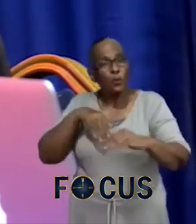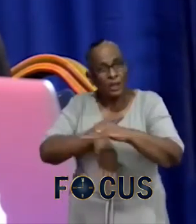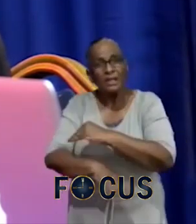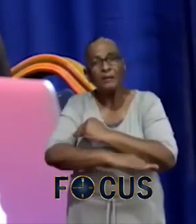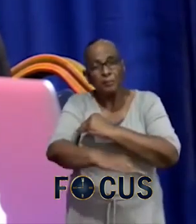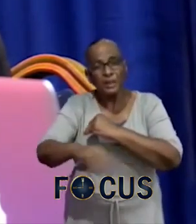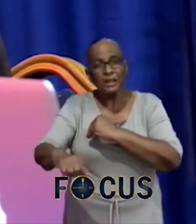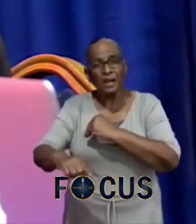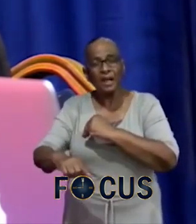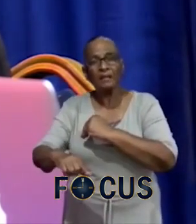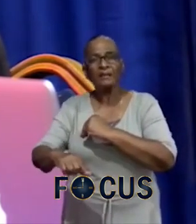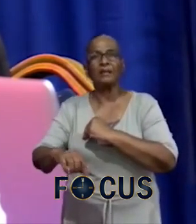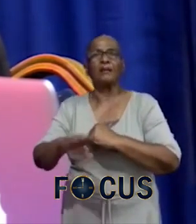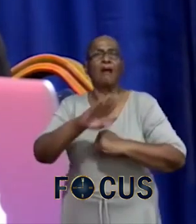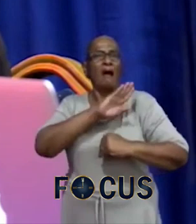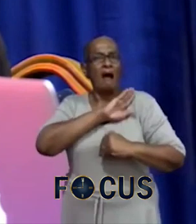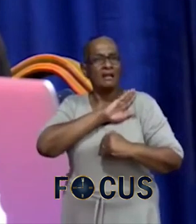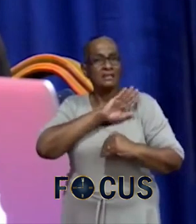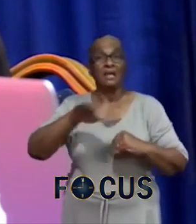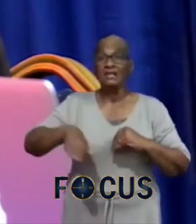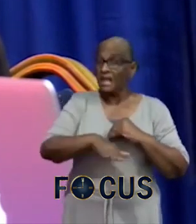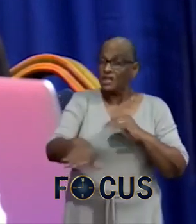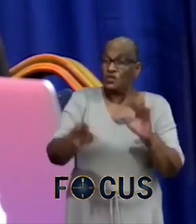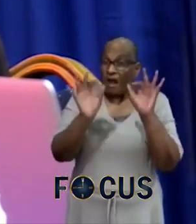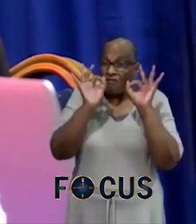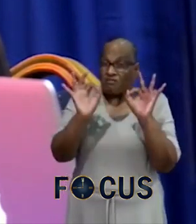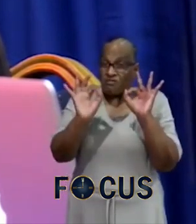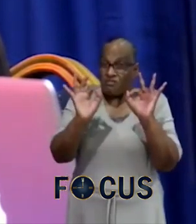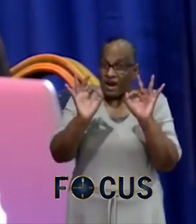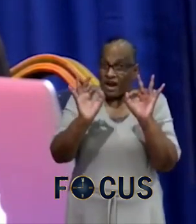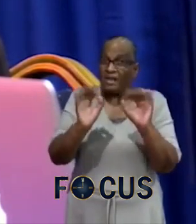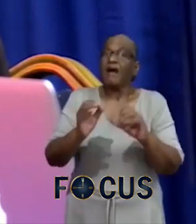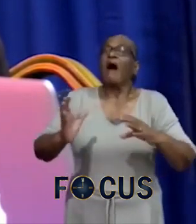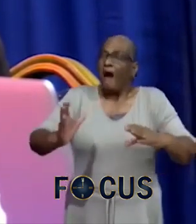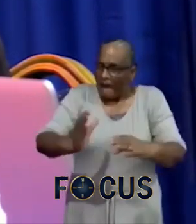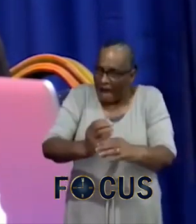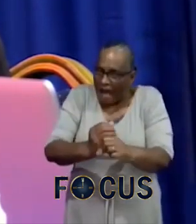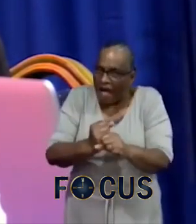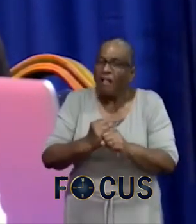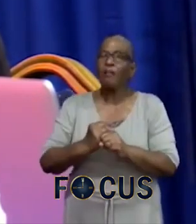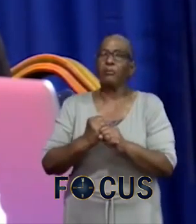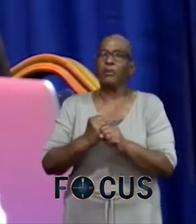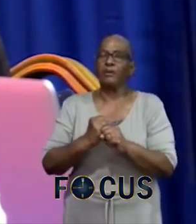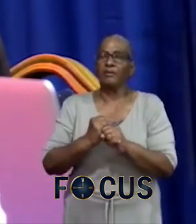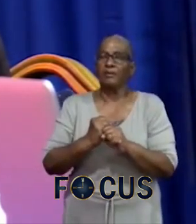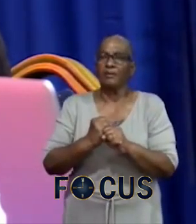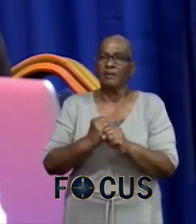die wij als nationale veiligheid zullen helpen